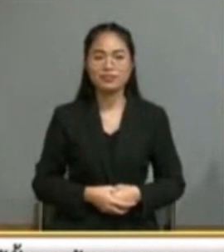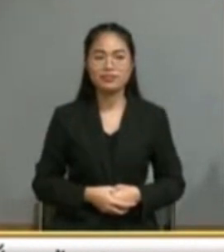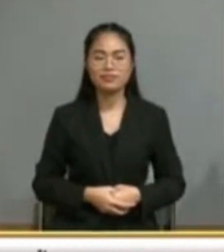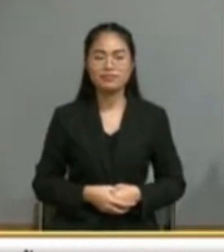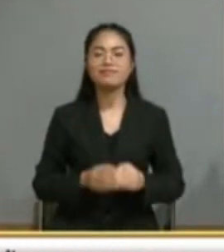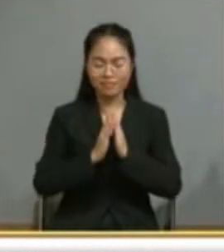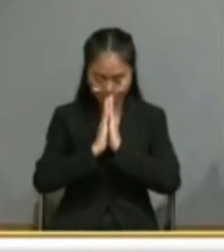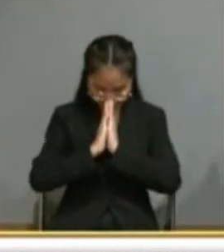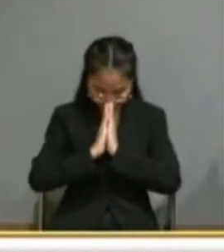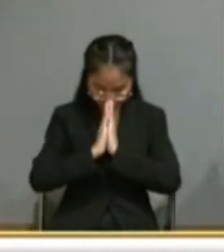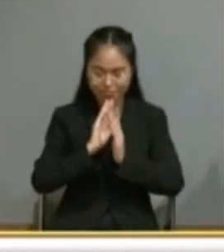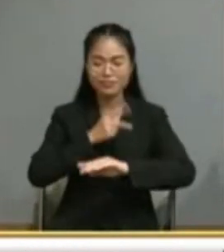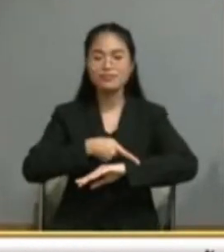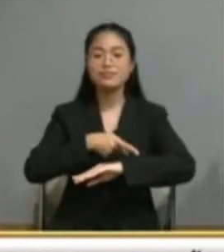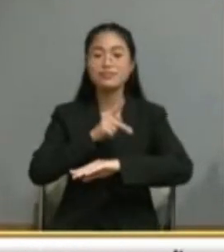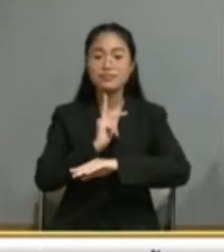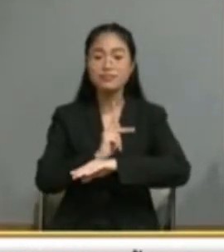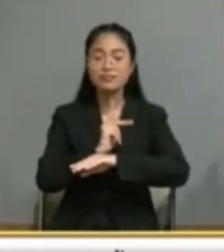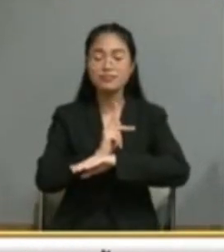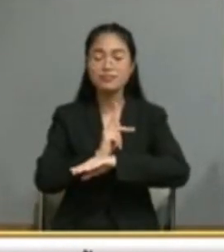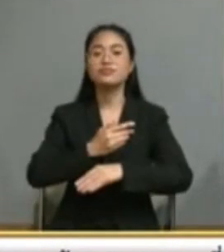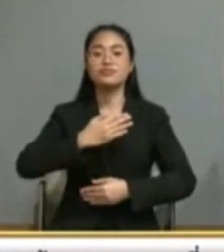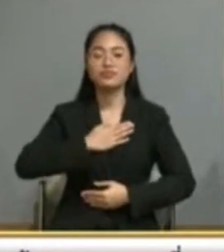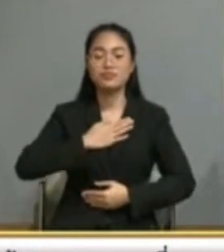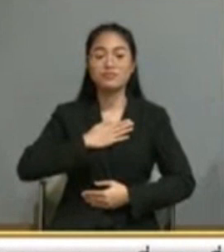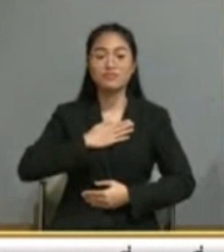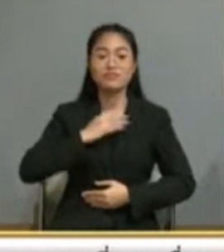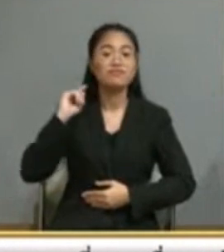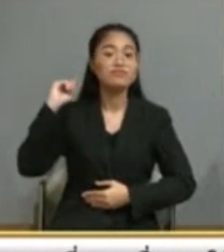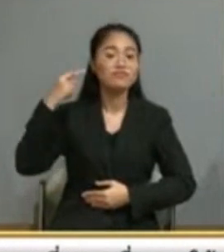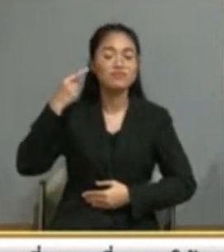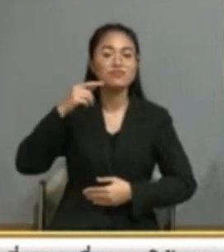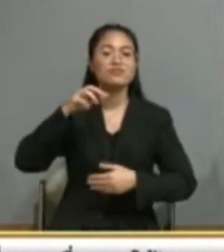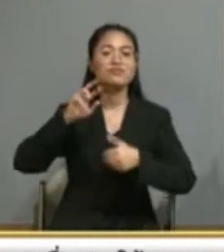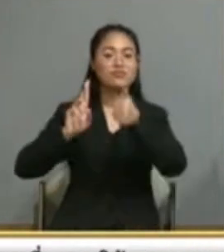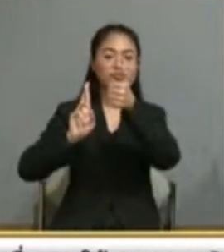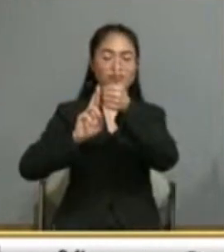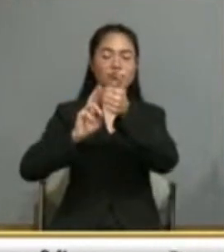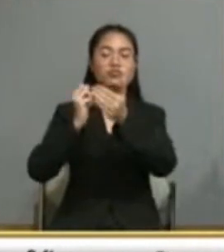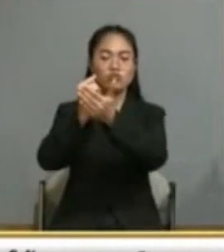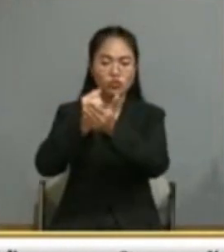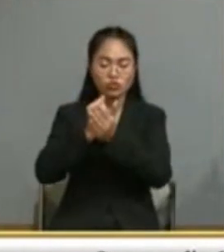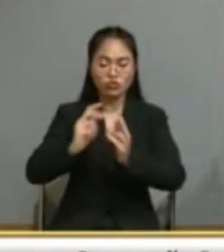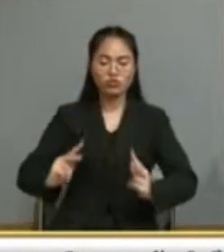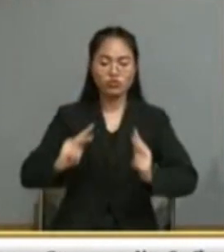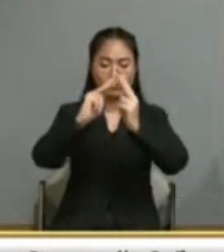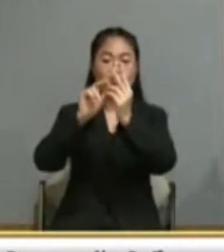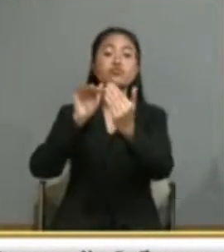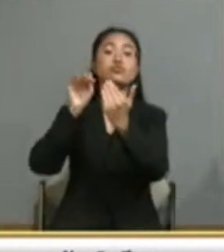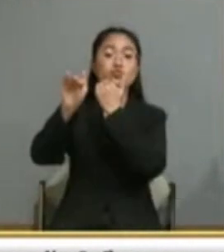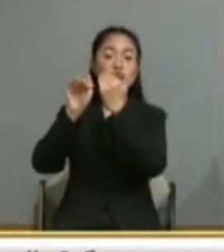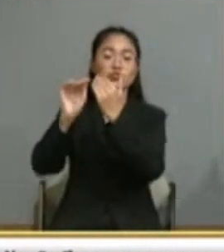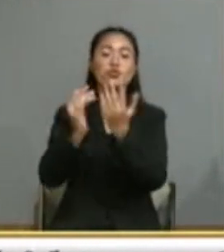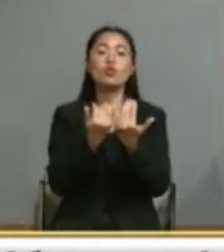ท่านประธานสภาที่คอรรั ดิฉัน มạnพรเจลินสีรำตีช่วยวาการกระสวงฆมนาคม วัี้